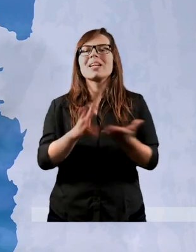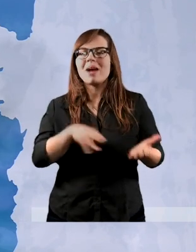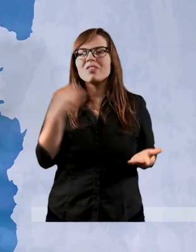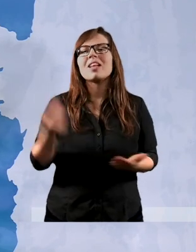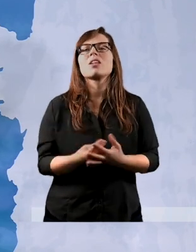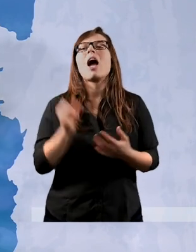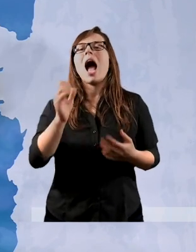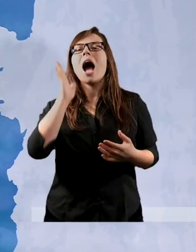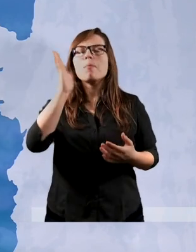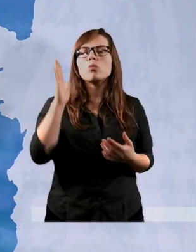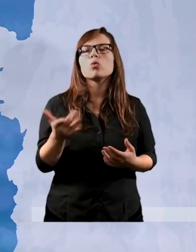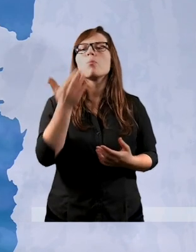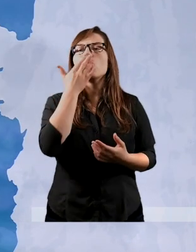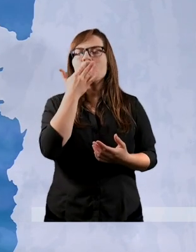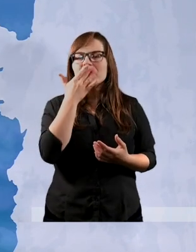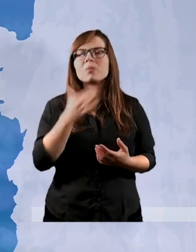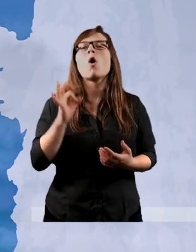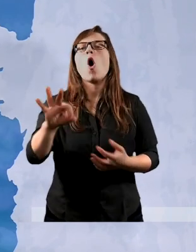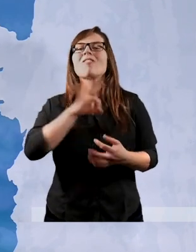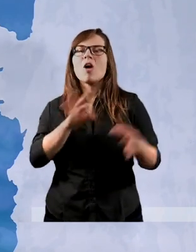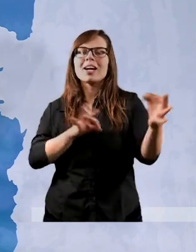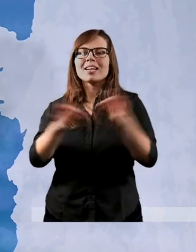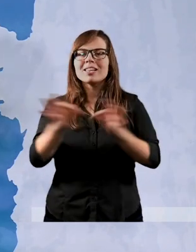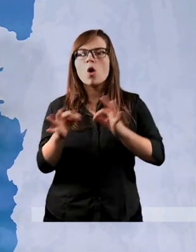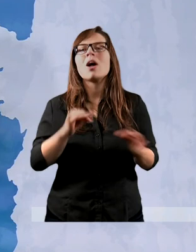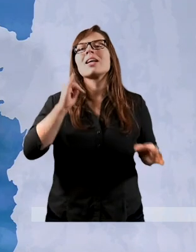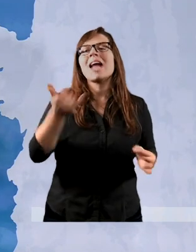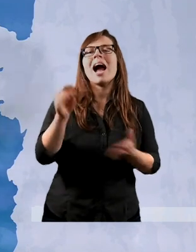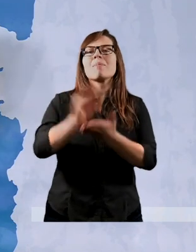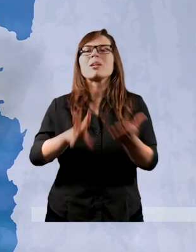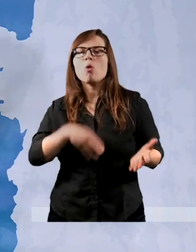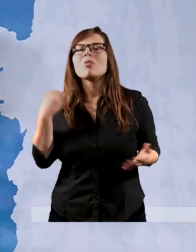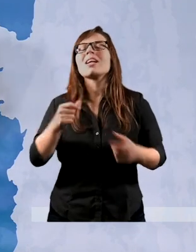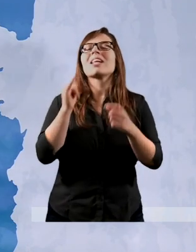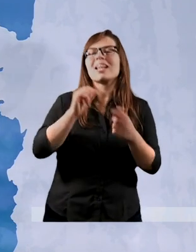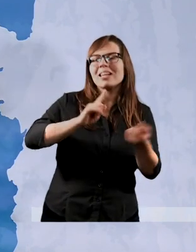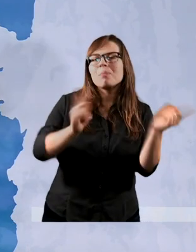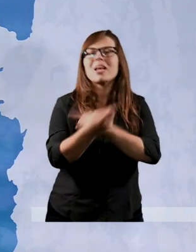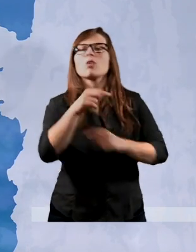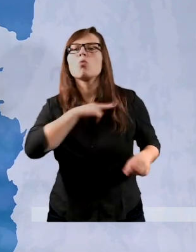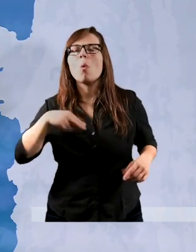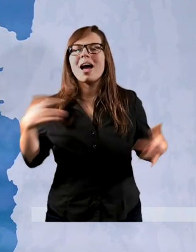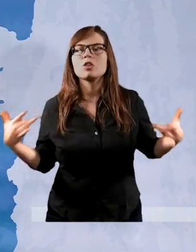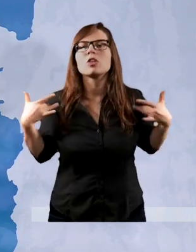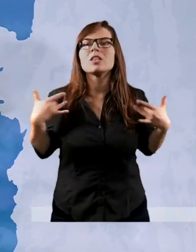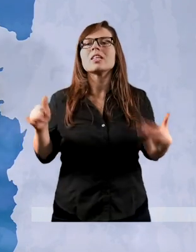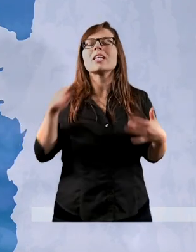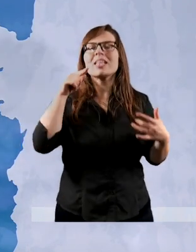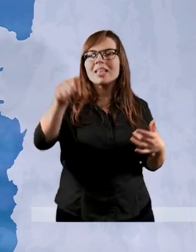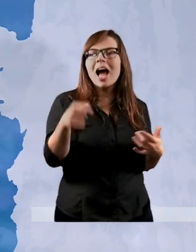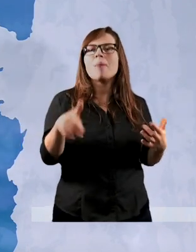Biblii, a później mówiliśmy swoje historie, jak Biblia, Słowo Boże zmieniło nasze życie. I